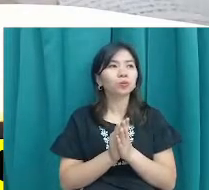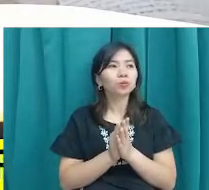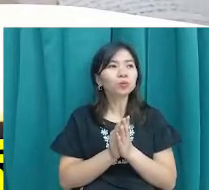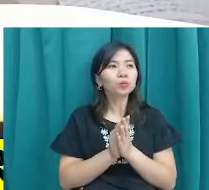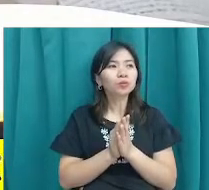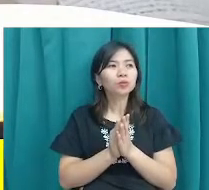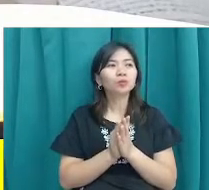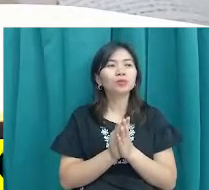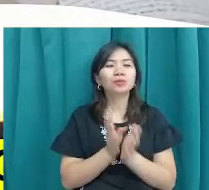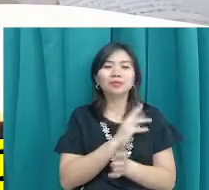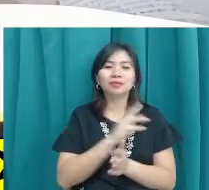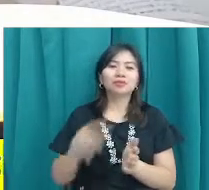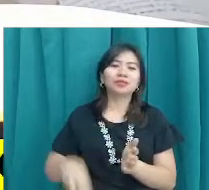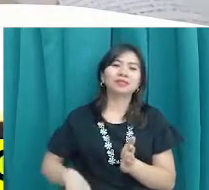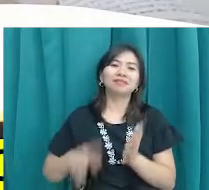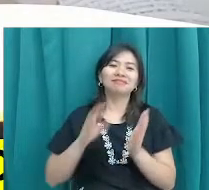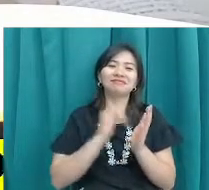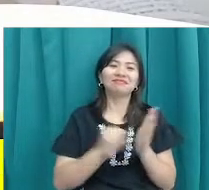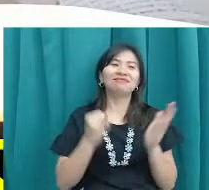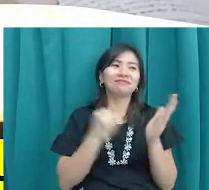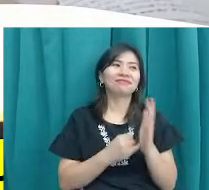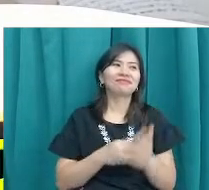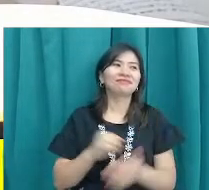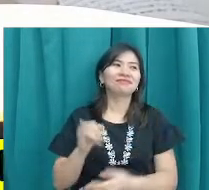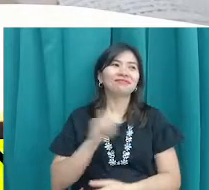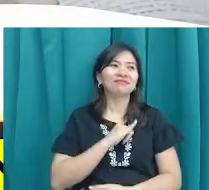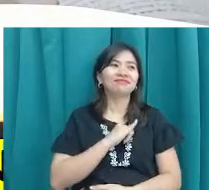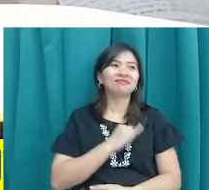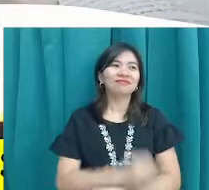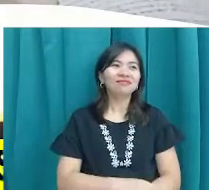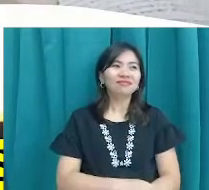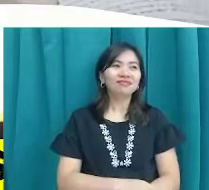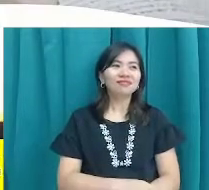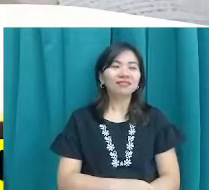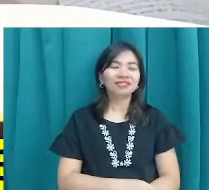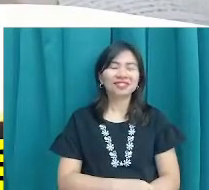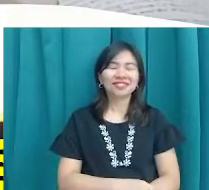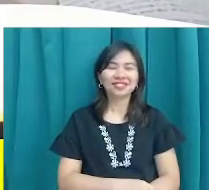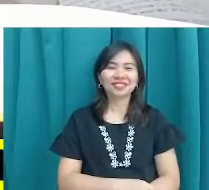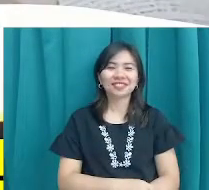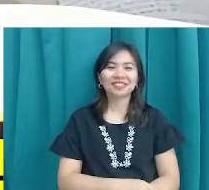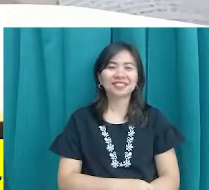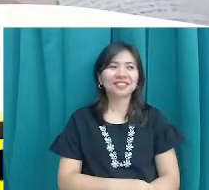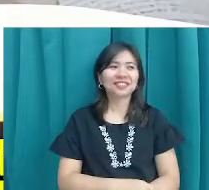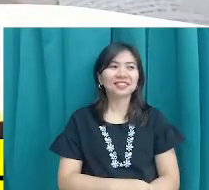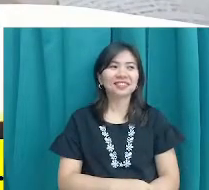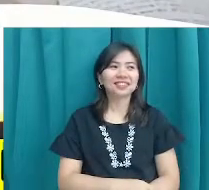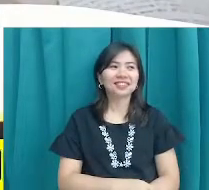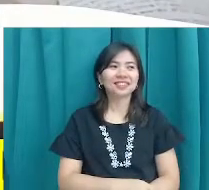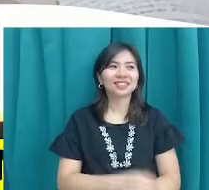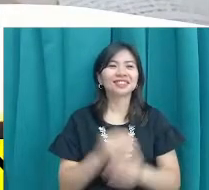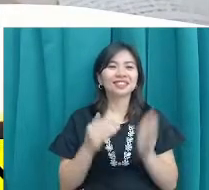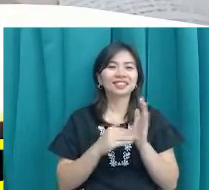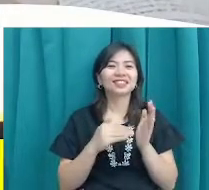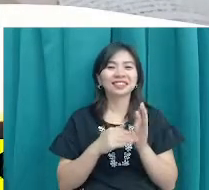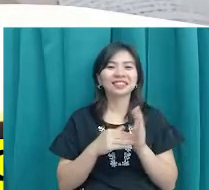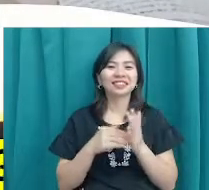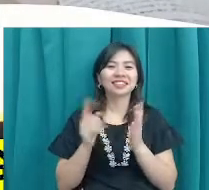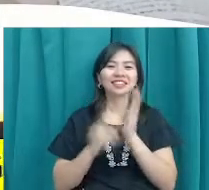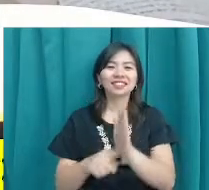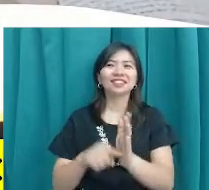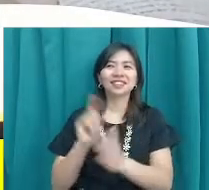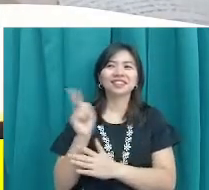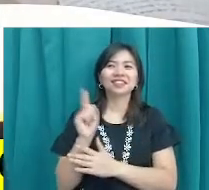it I? Ganyan pa siya eh. Oh. Hindi, wala na sa Bible. Pinapakita ko lang sa inyo. Yung pinapakigusto mangyari ni, ano,